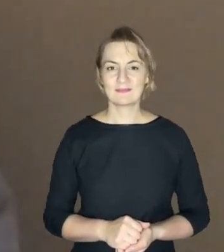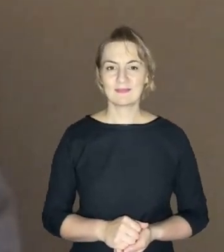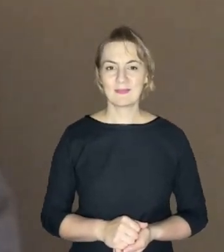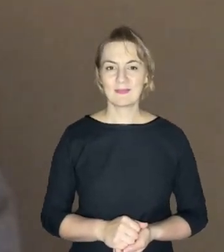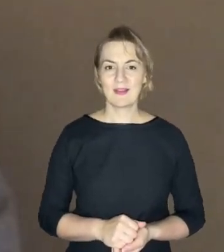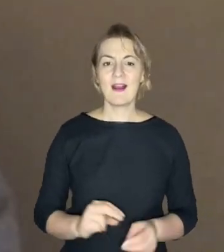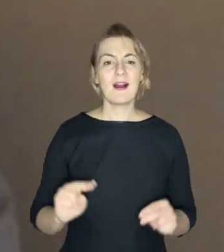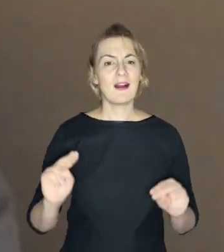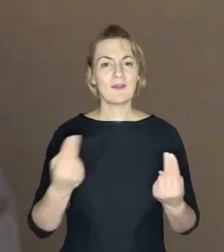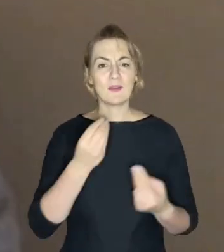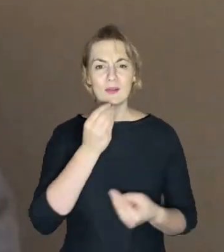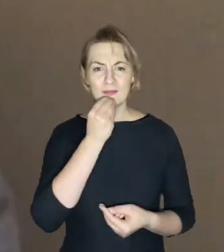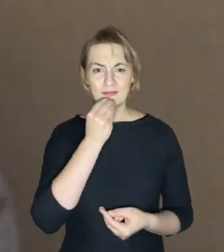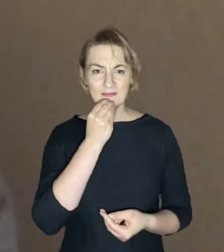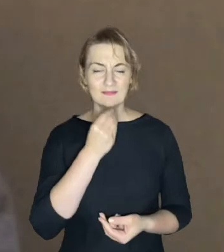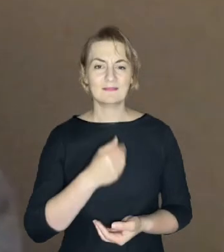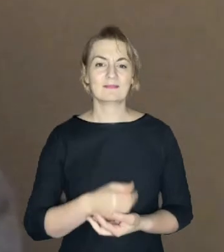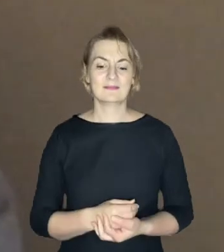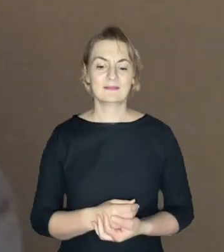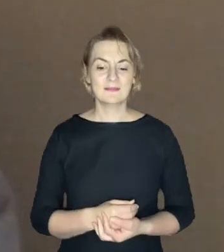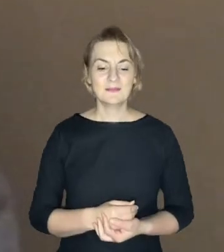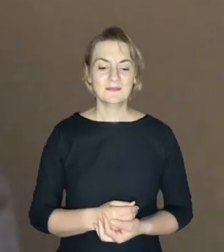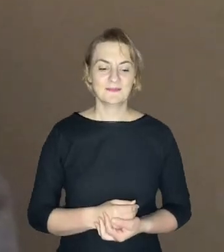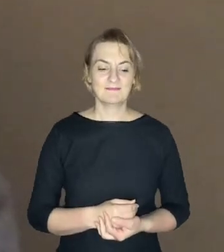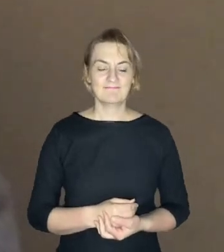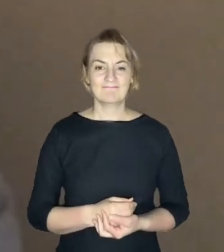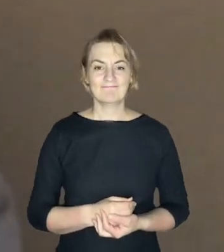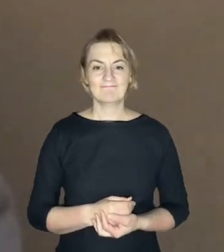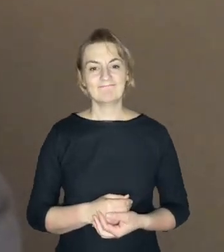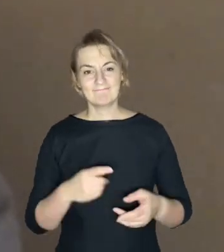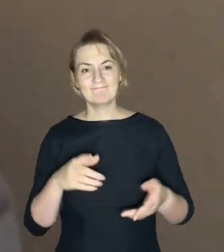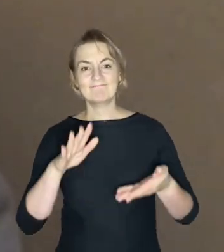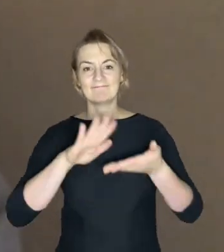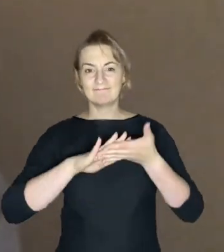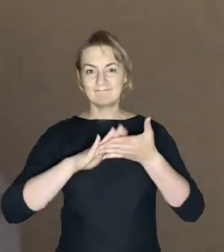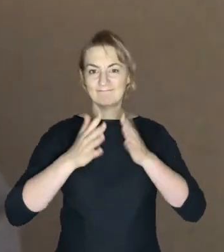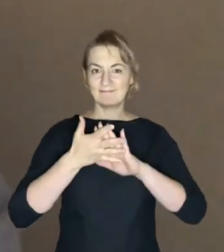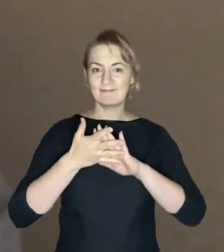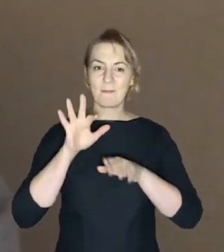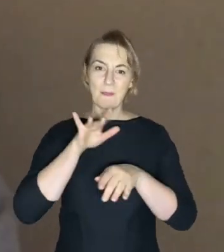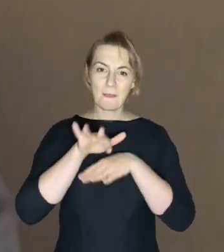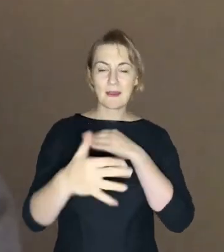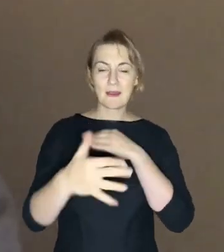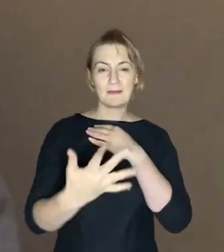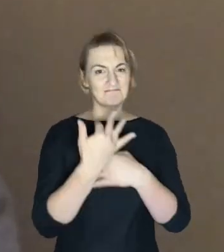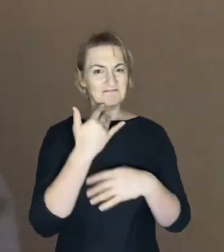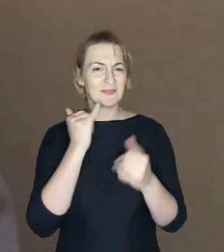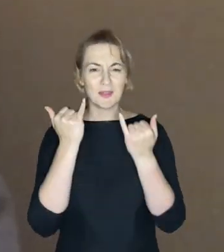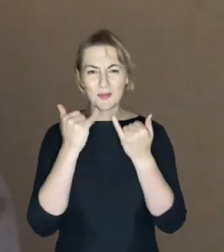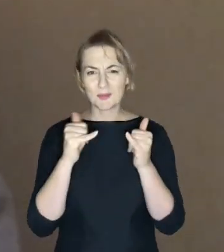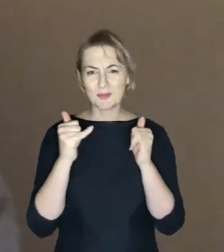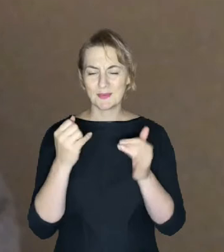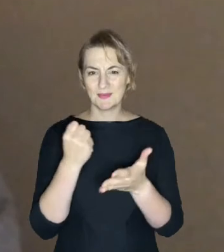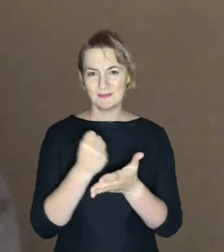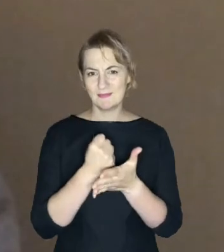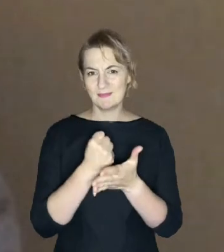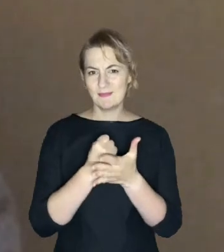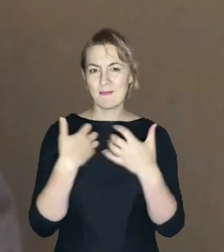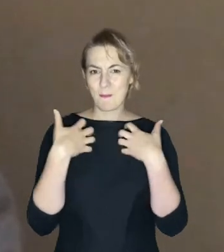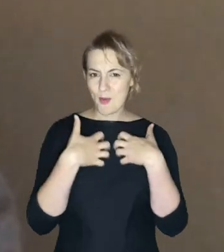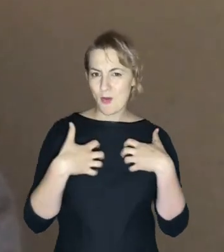to jedzenie? No powstaje z interakcji, no, niezliczonej ilości czynników biologicznych,